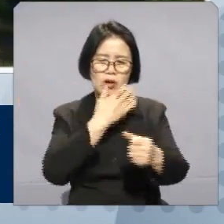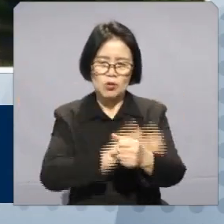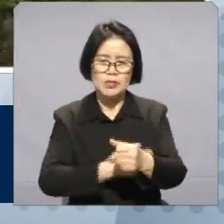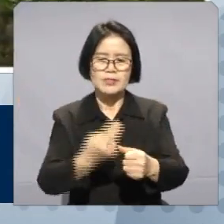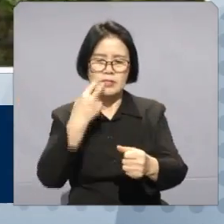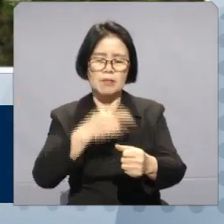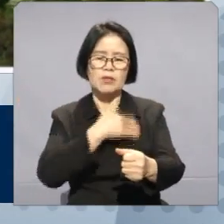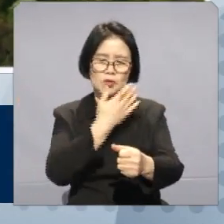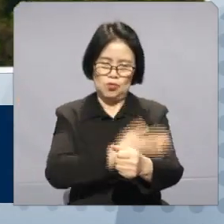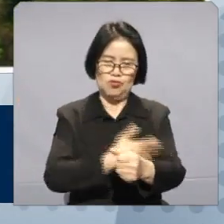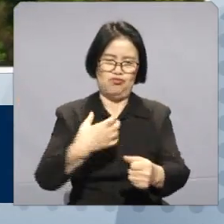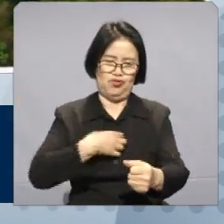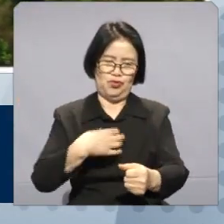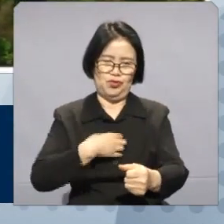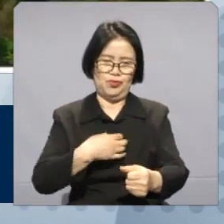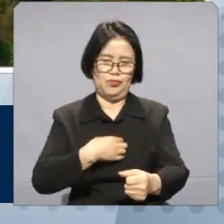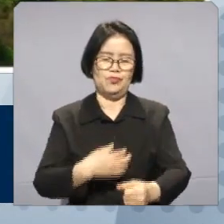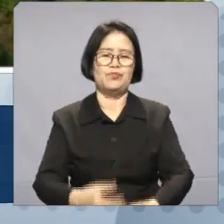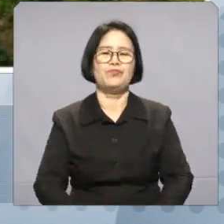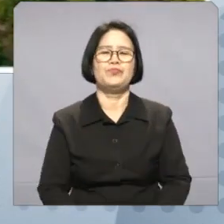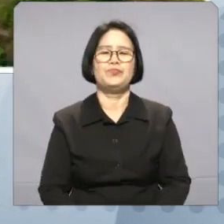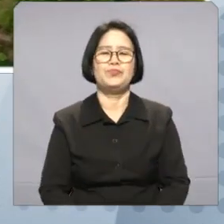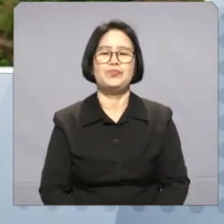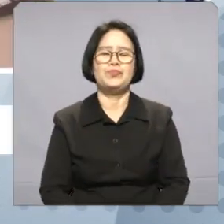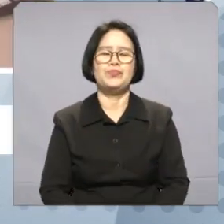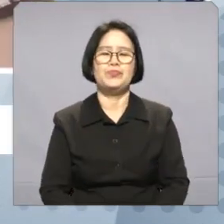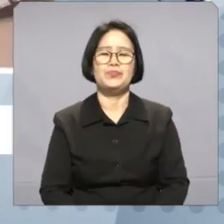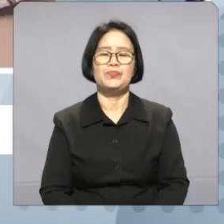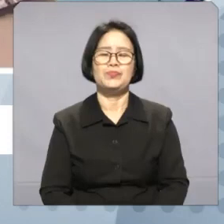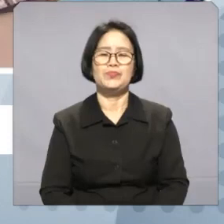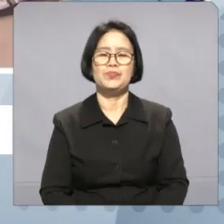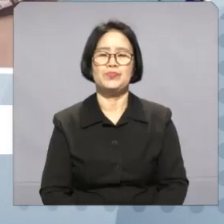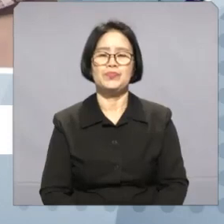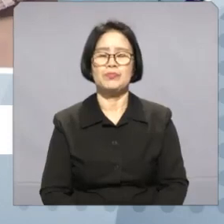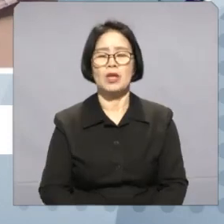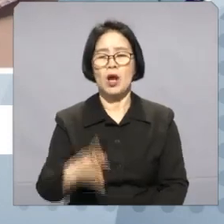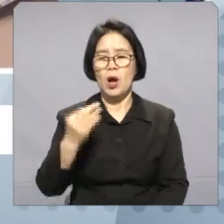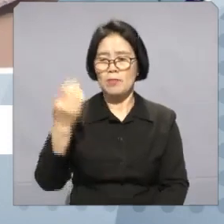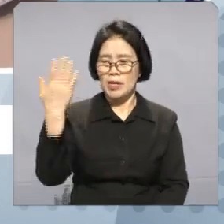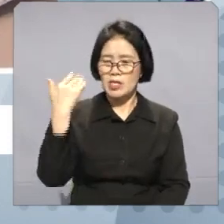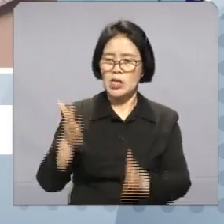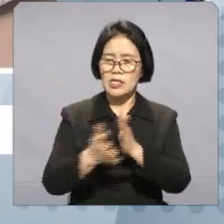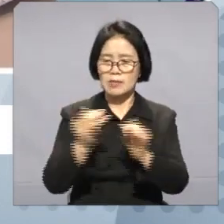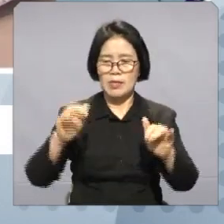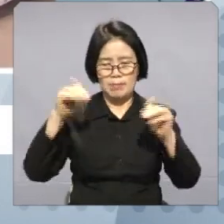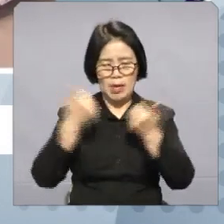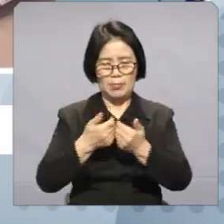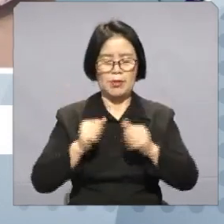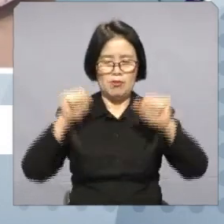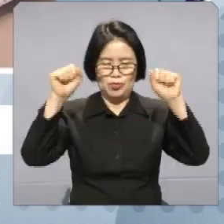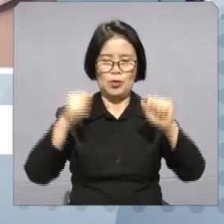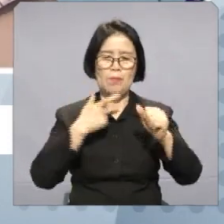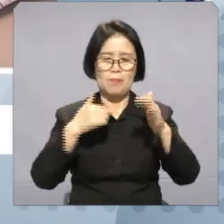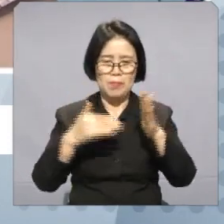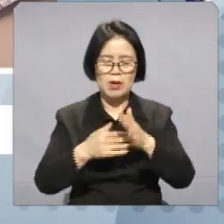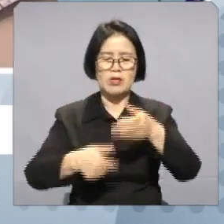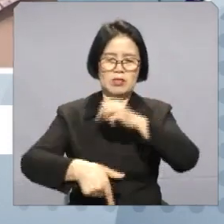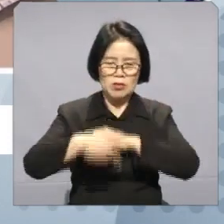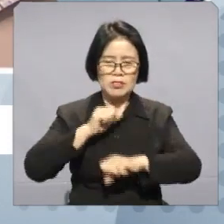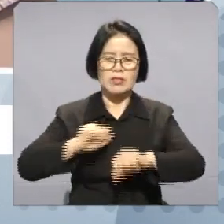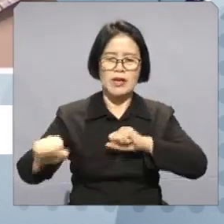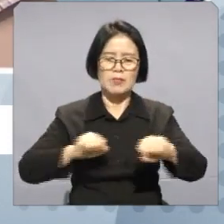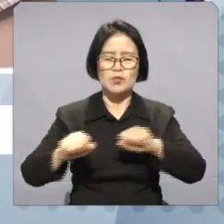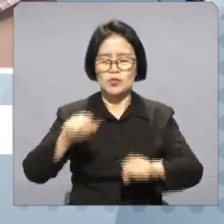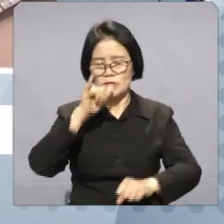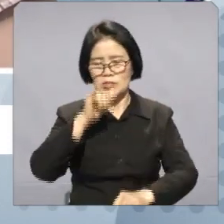생명권의 위협을 받게 되어 있습니다 네 얼마 전에 시민 반대 운동 벌였습니다 적극적인 행보를